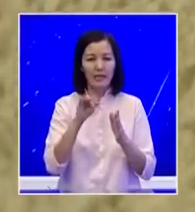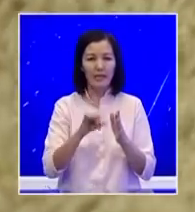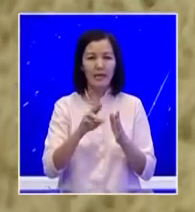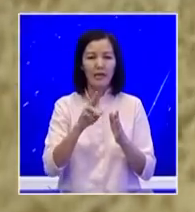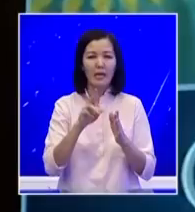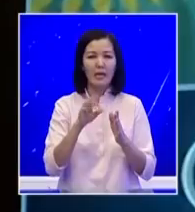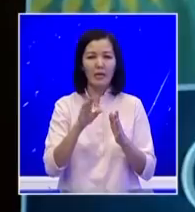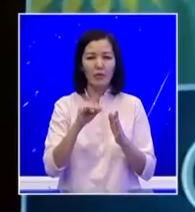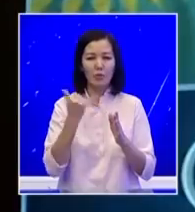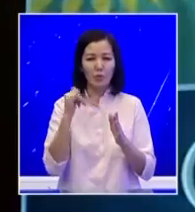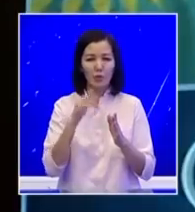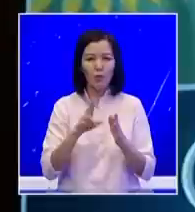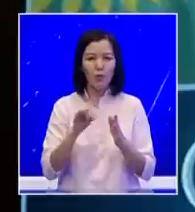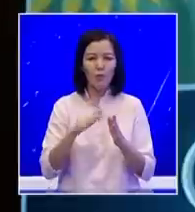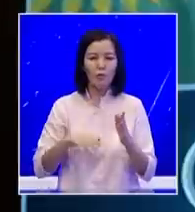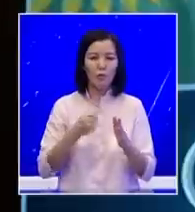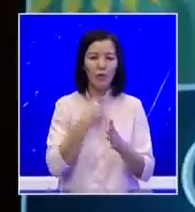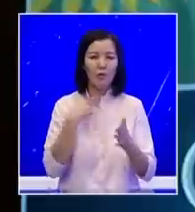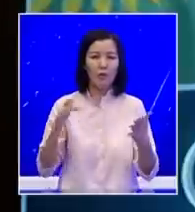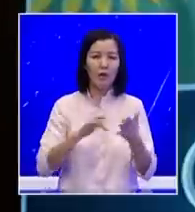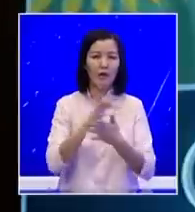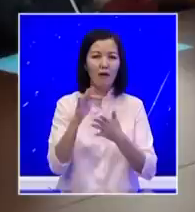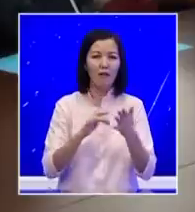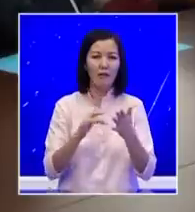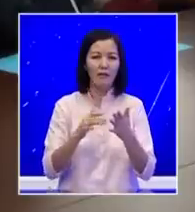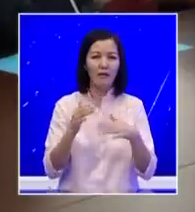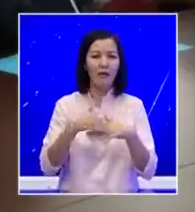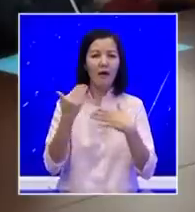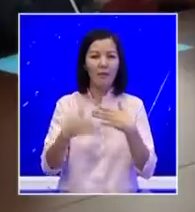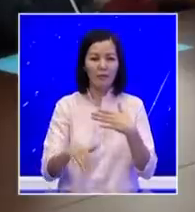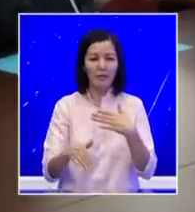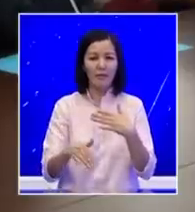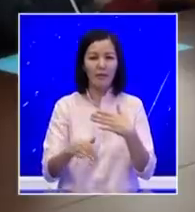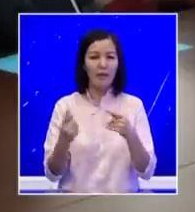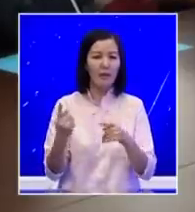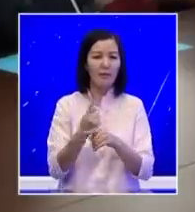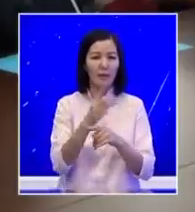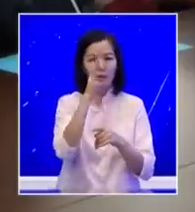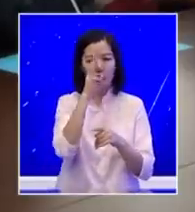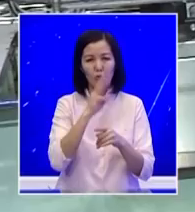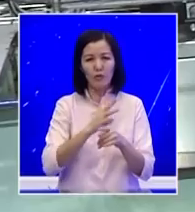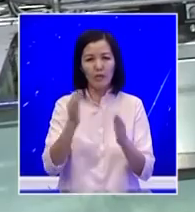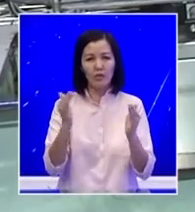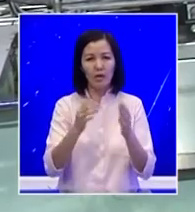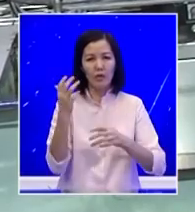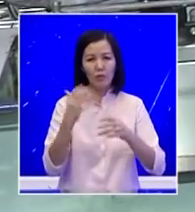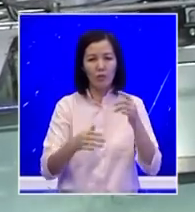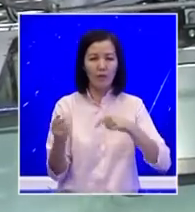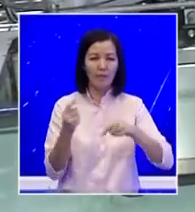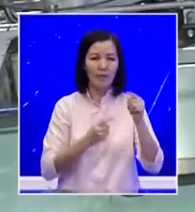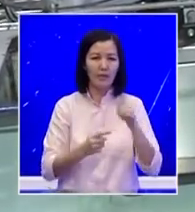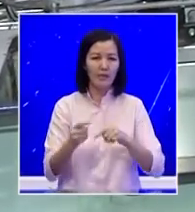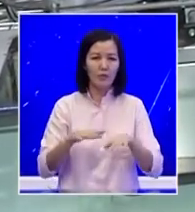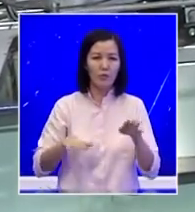бастаса, Ұйғыр, Көксу ауданы мен Талдықорған қаласы артта қалып келеді. Алғашқы 90-да шағын және орта бизнес субъектілерінен